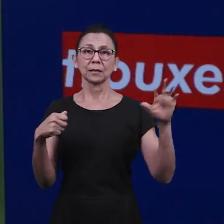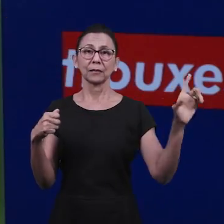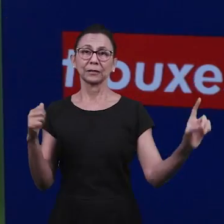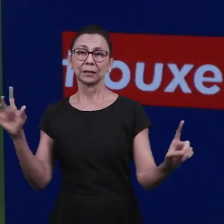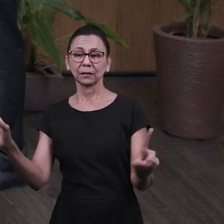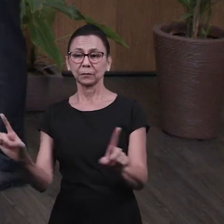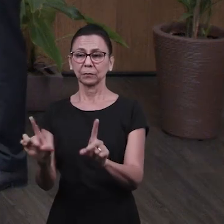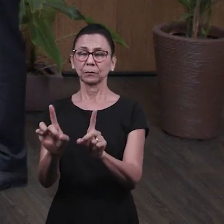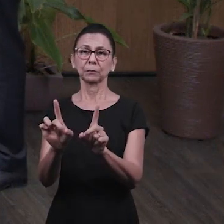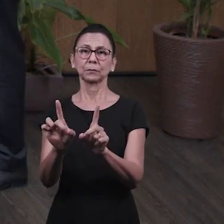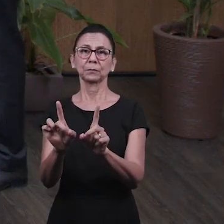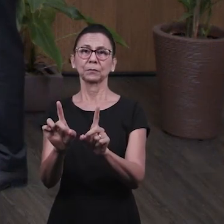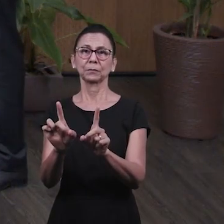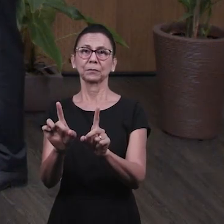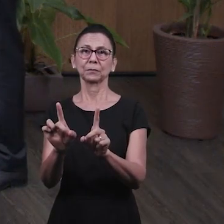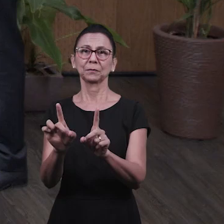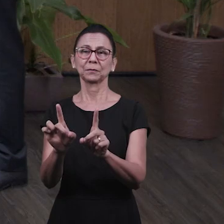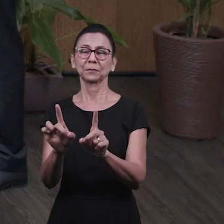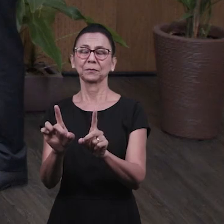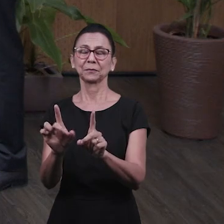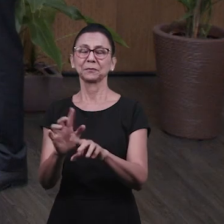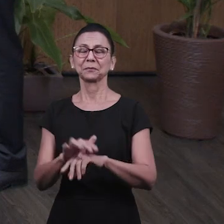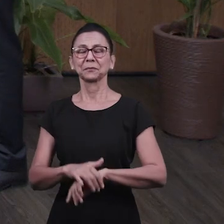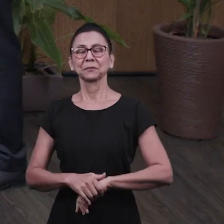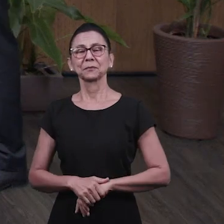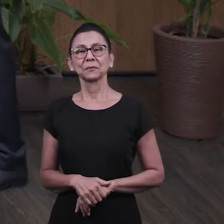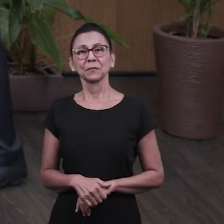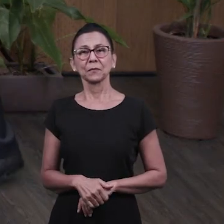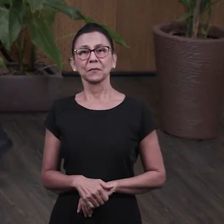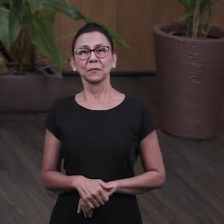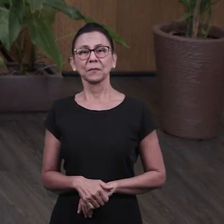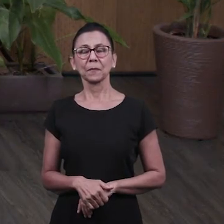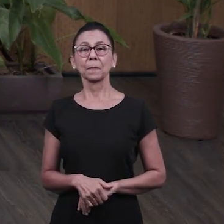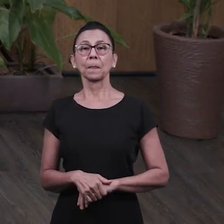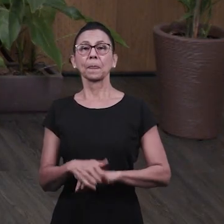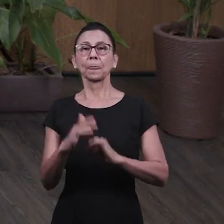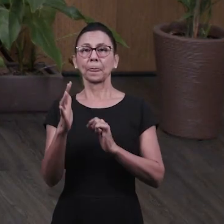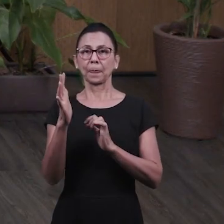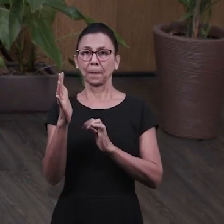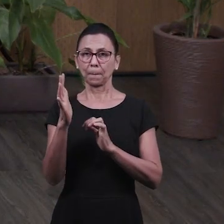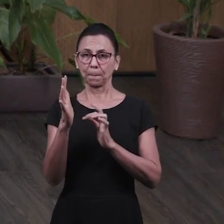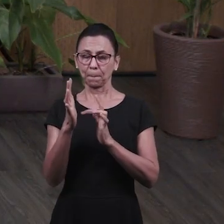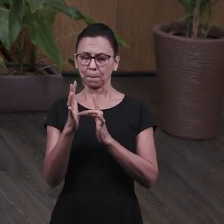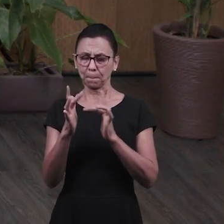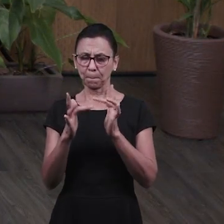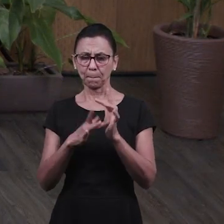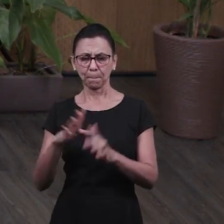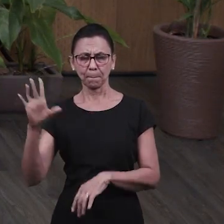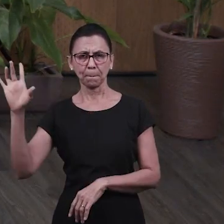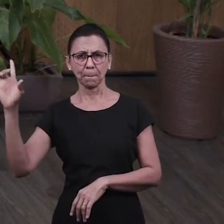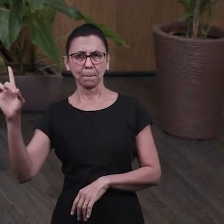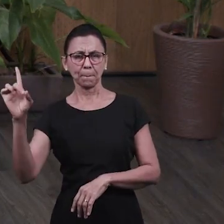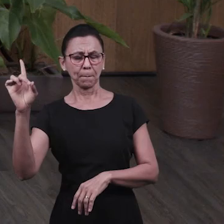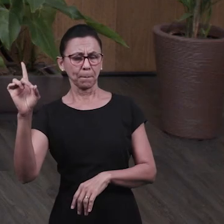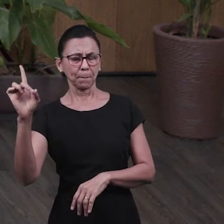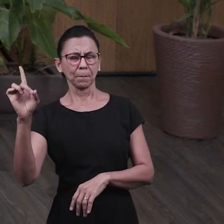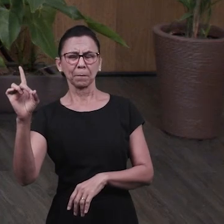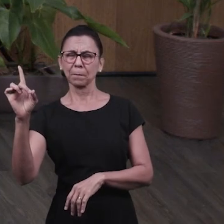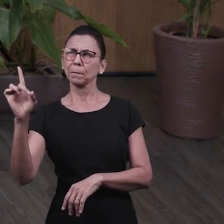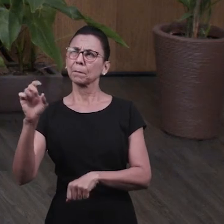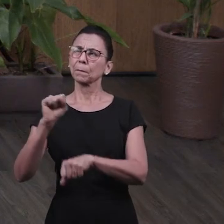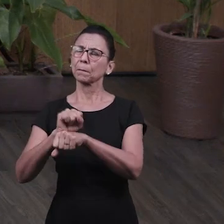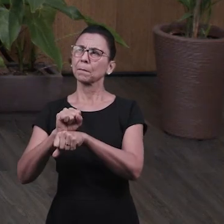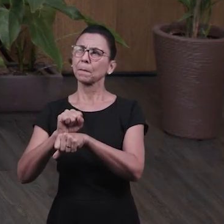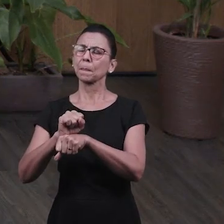Parce que Jésus est le chemin. Et nous voyons ce que vous venez de citer. Jésus s'est